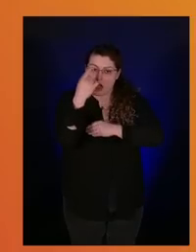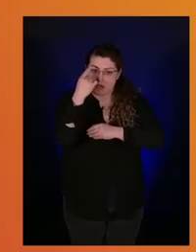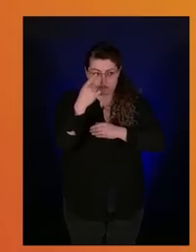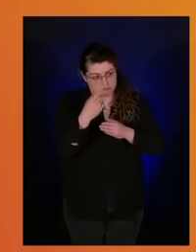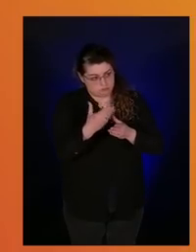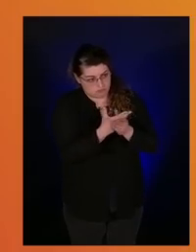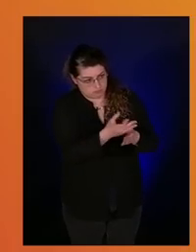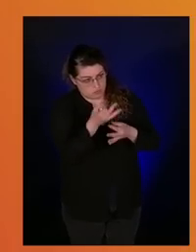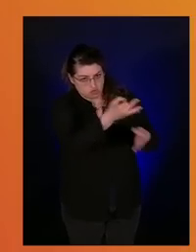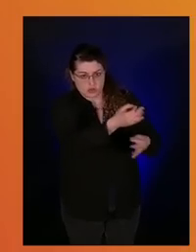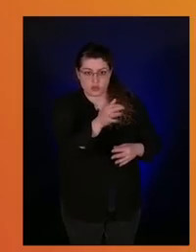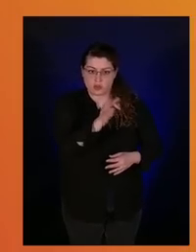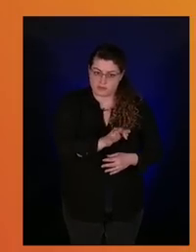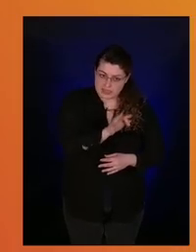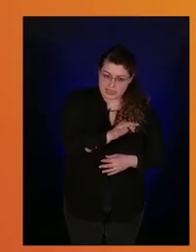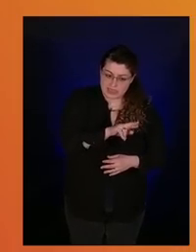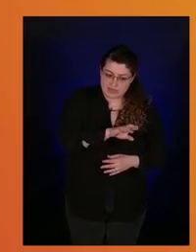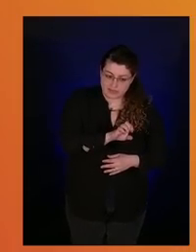Frédéric et de Frédéric.